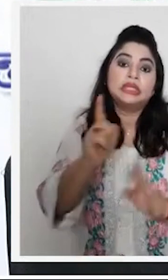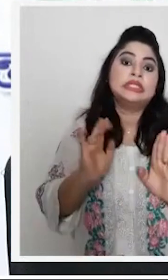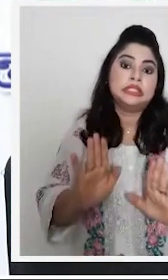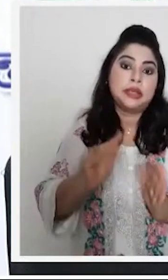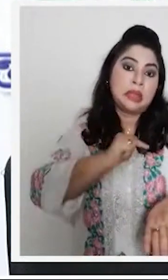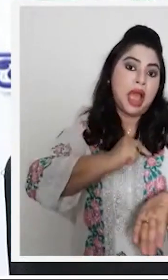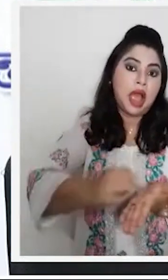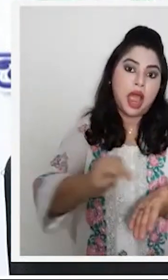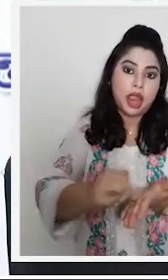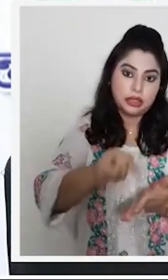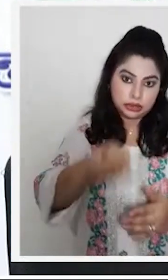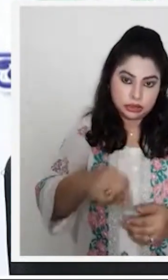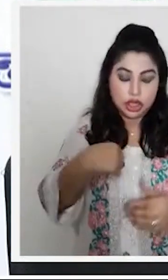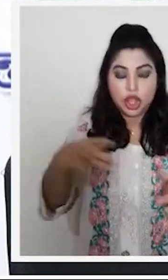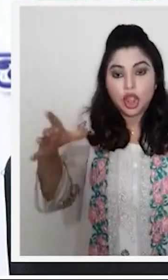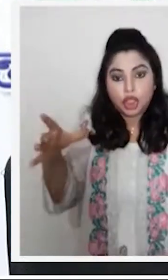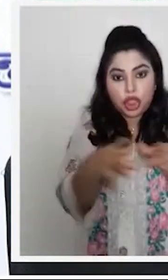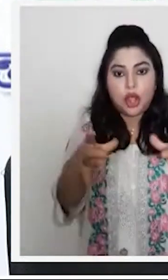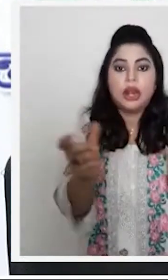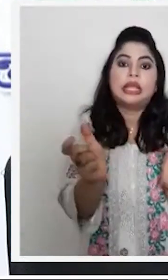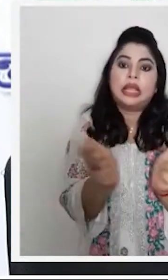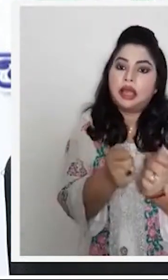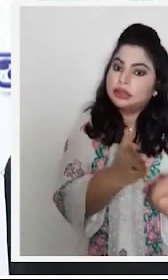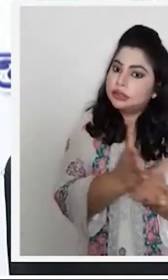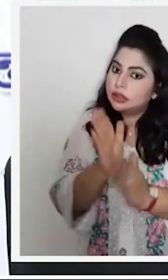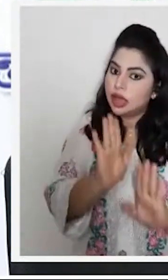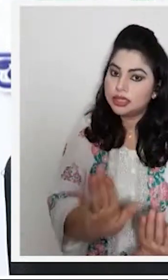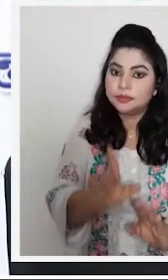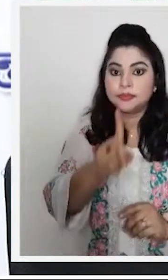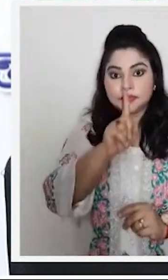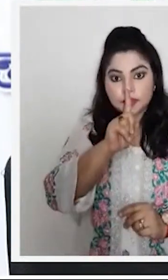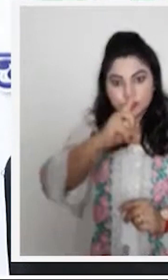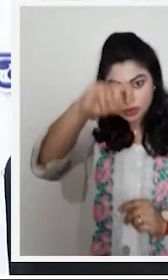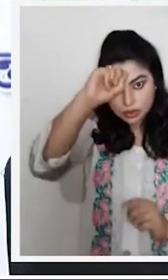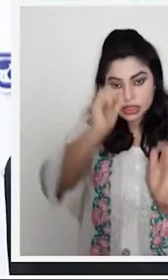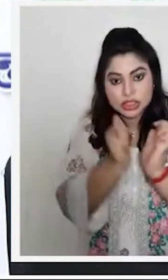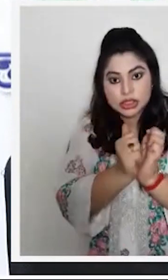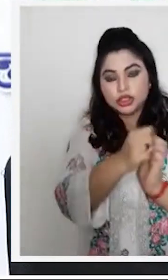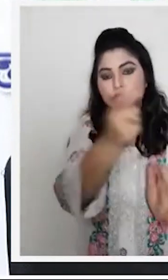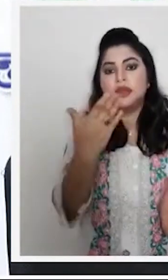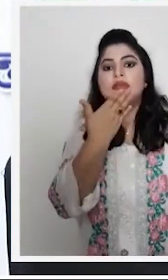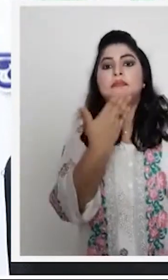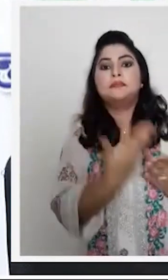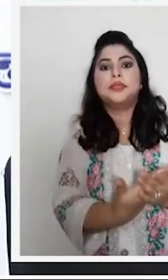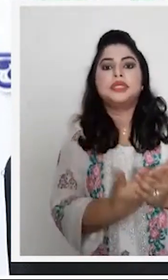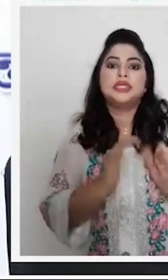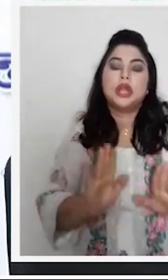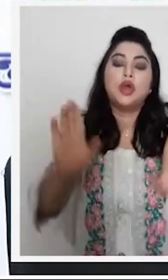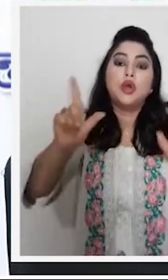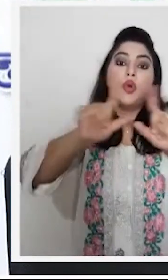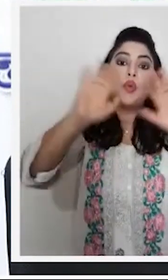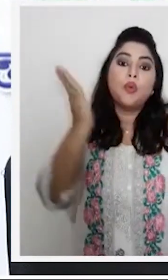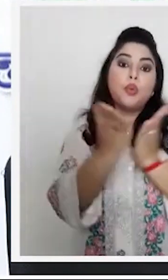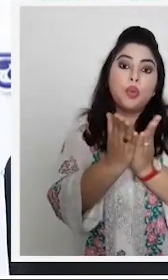স্থানে যখন যেমন প্রয়োজন তেমন ভাবে তা করা হবে। এভাবেই একটি বিশেষজ্ঞ গ্রুপ কাজ করছে। আপনারা